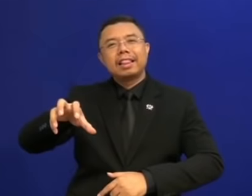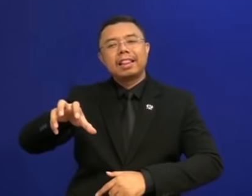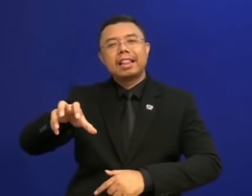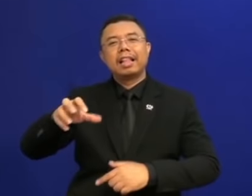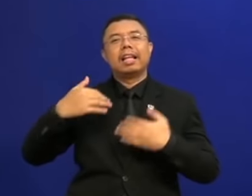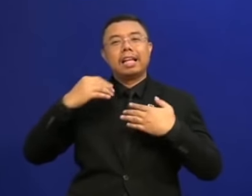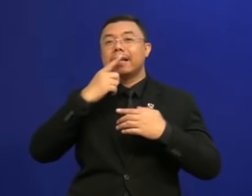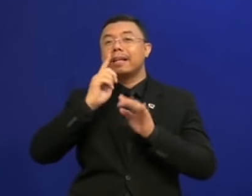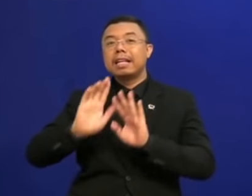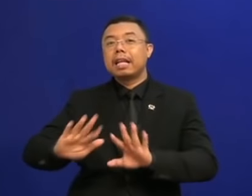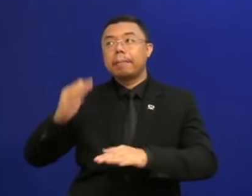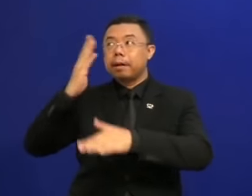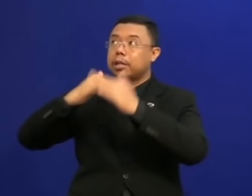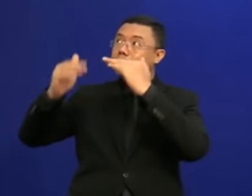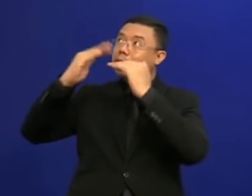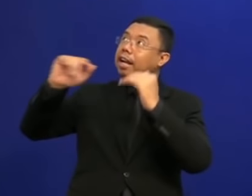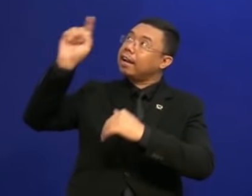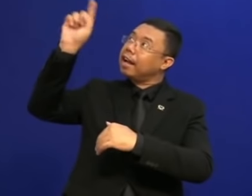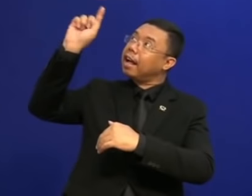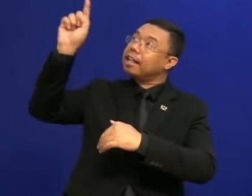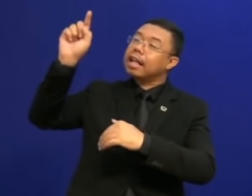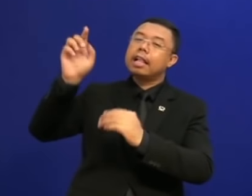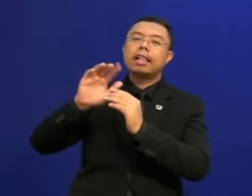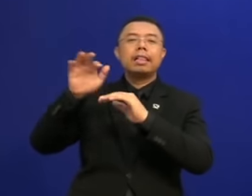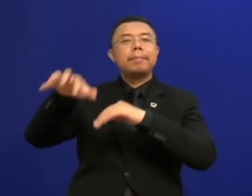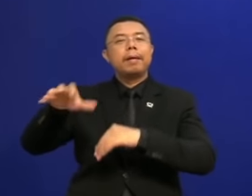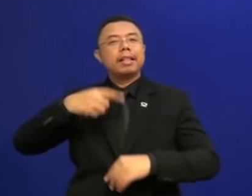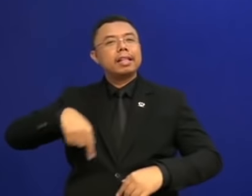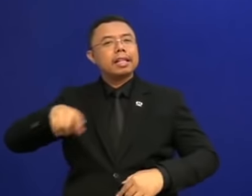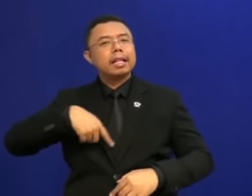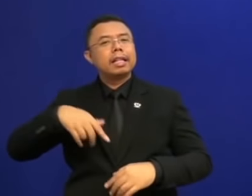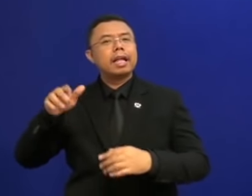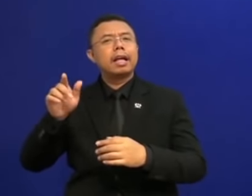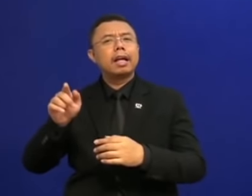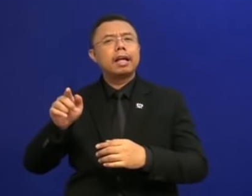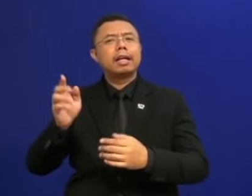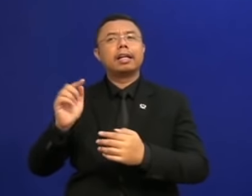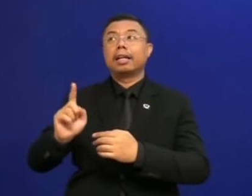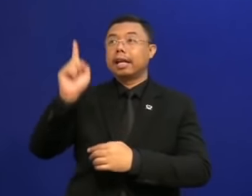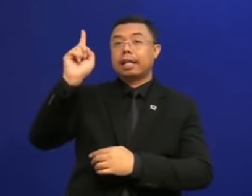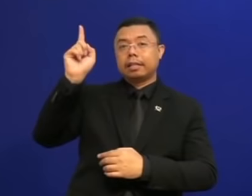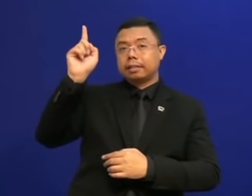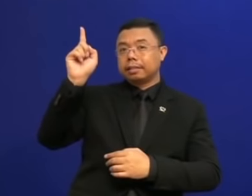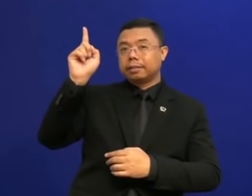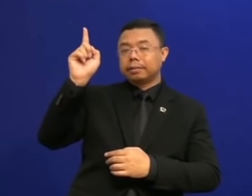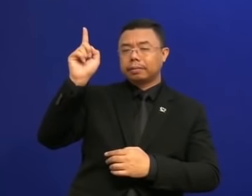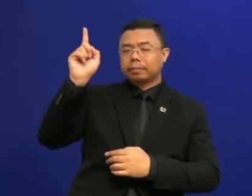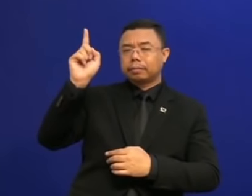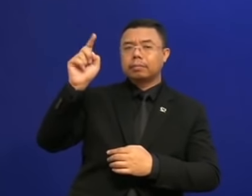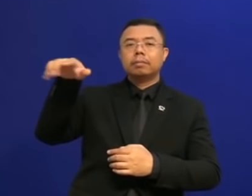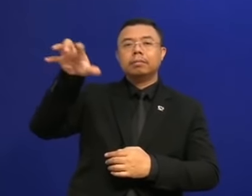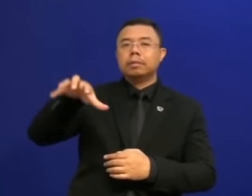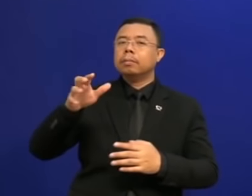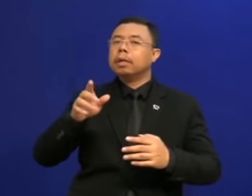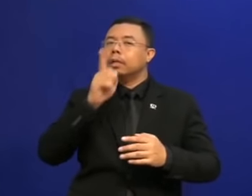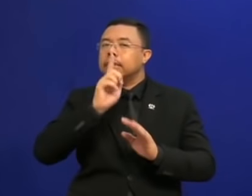tempat kediaman surgawi di atas, tempat kediaman kita yang di atasnya, tempat kediaman kita yang